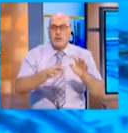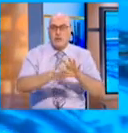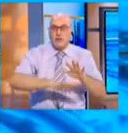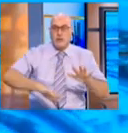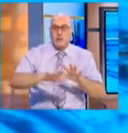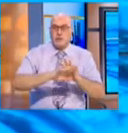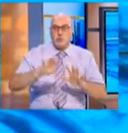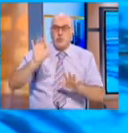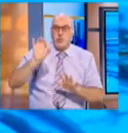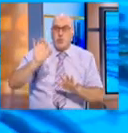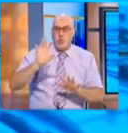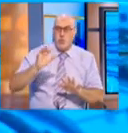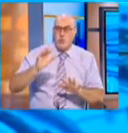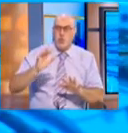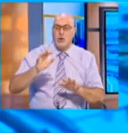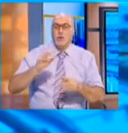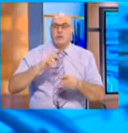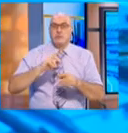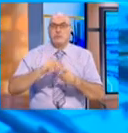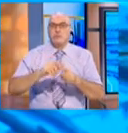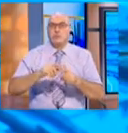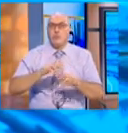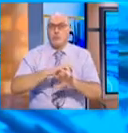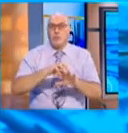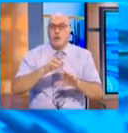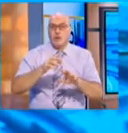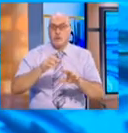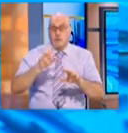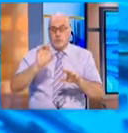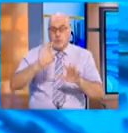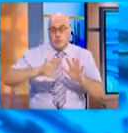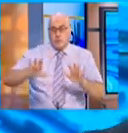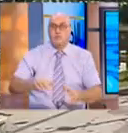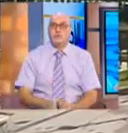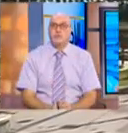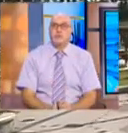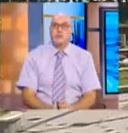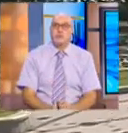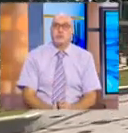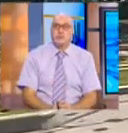التاريخية التي تزخر بها أقول ولاية وهران. خير أبو طالب.